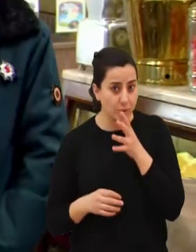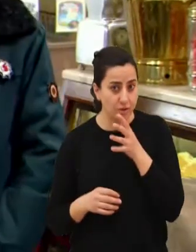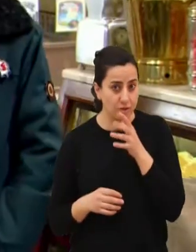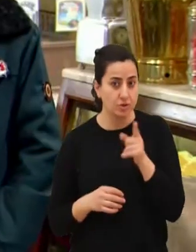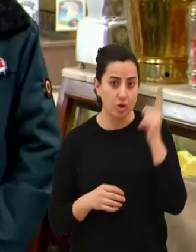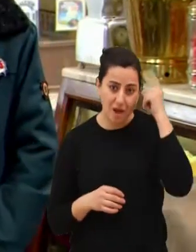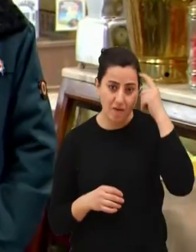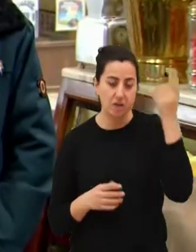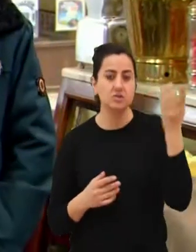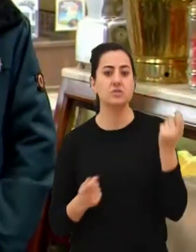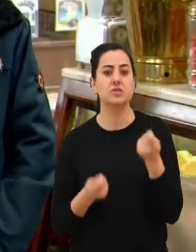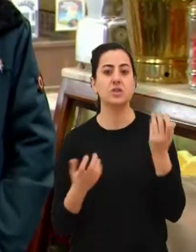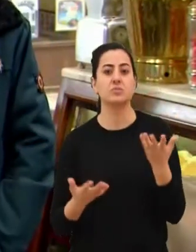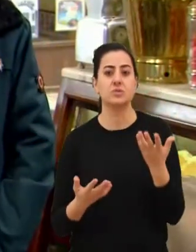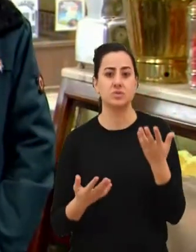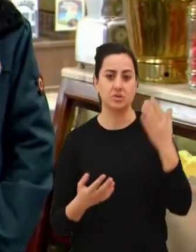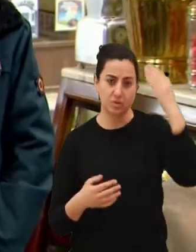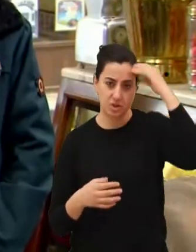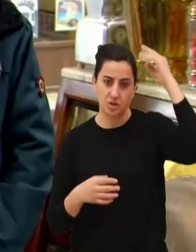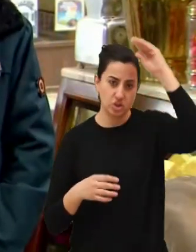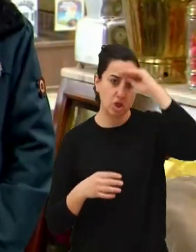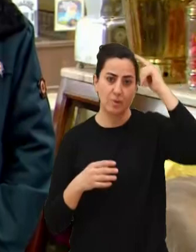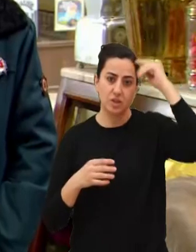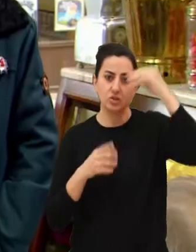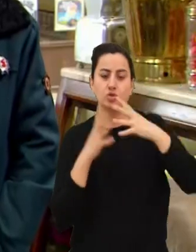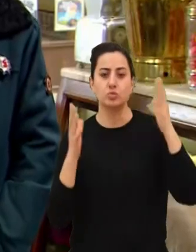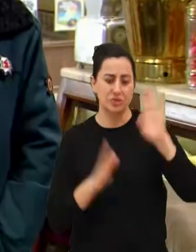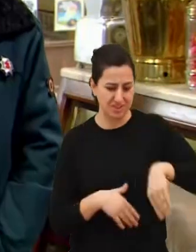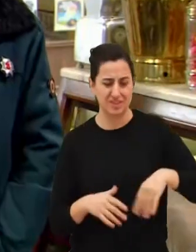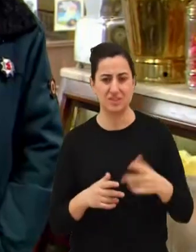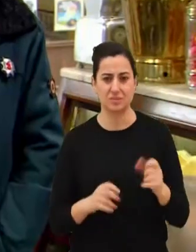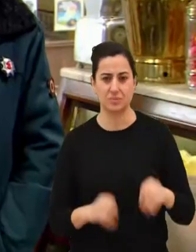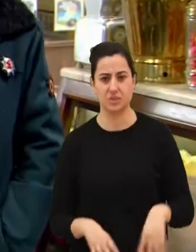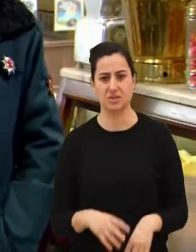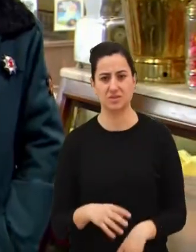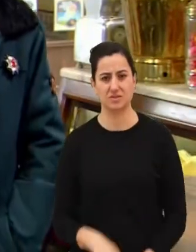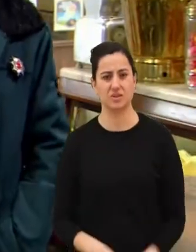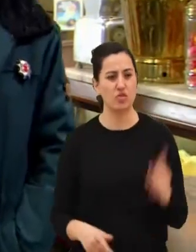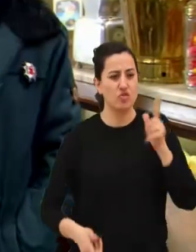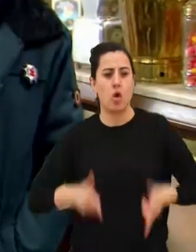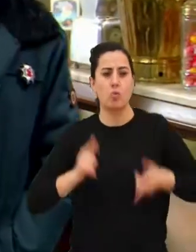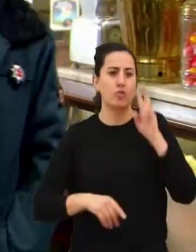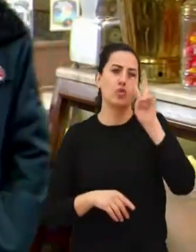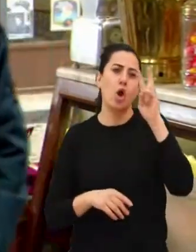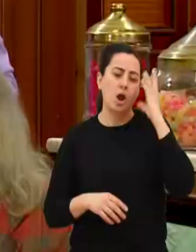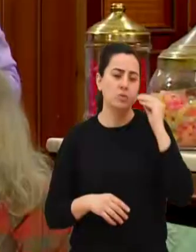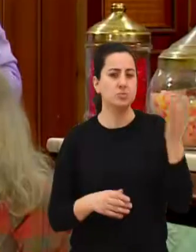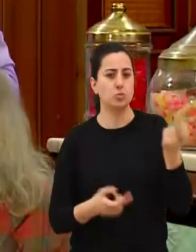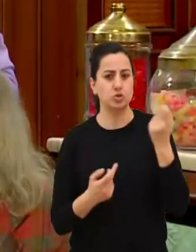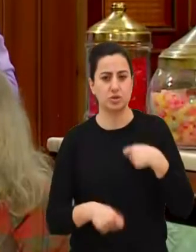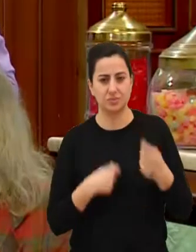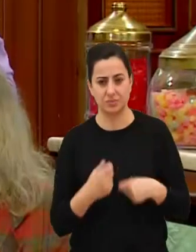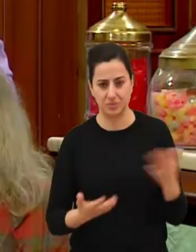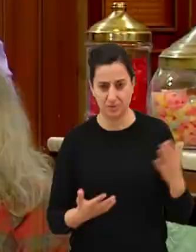O koca kafanın, sepet kafanın şapkandan daha büyük olması dostum. İndir şuna, indir şu şap. Çok kovboy filmi seyretmişsin, saçma sapan hareketler. Kasanın